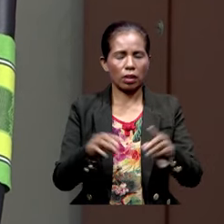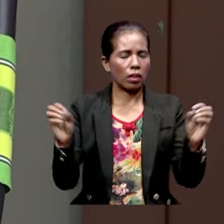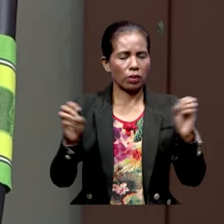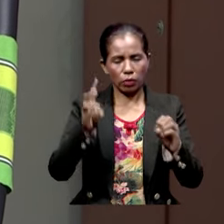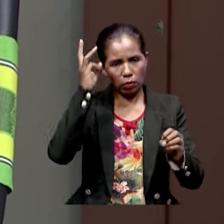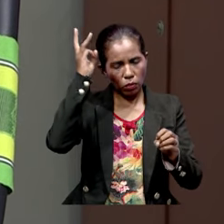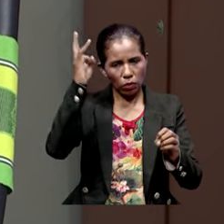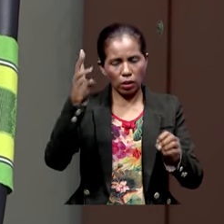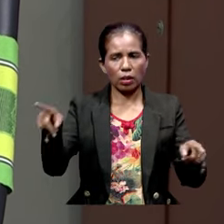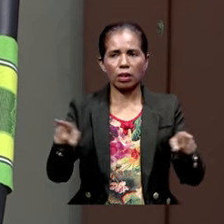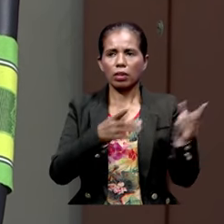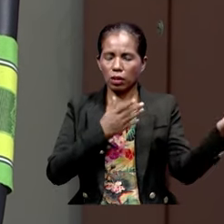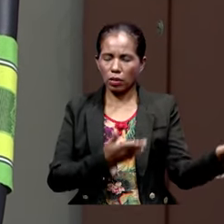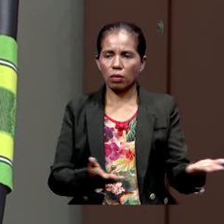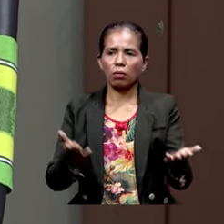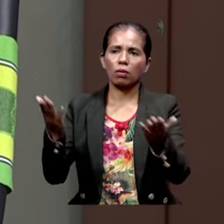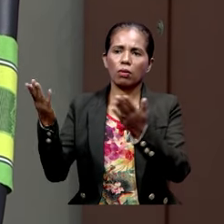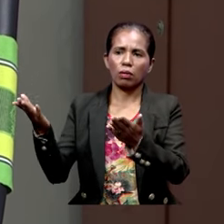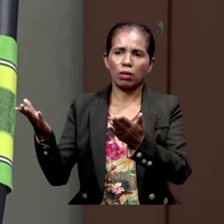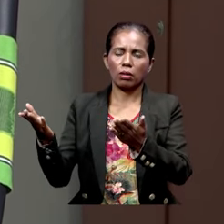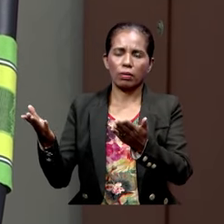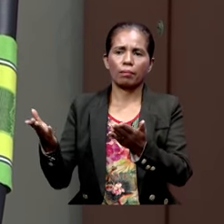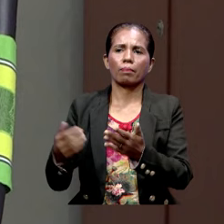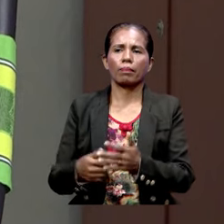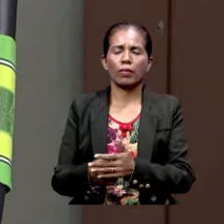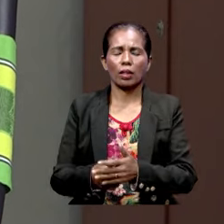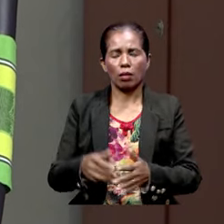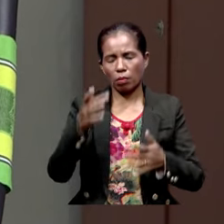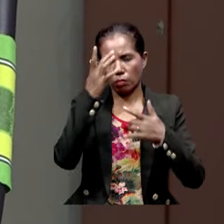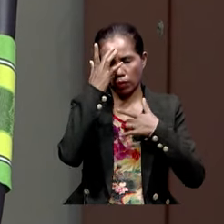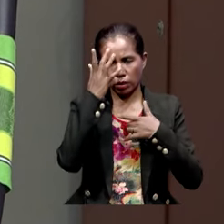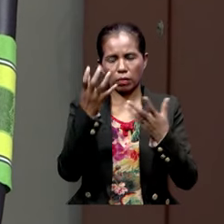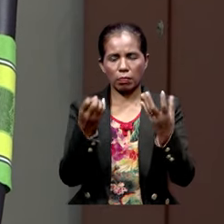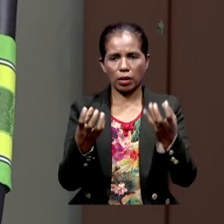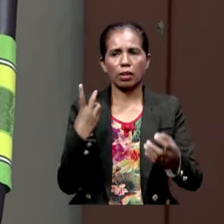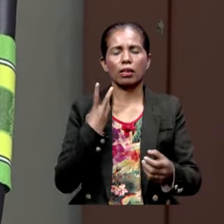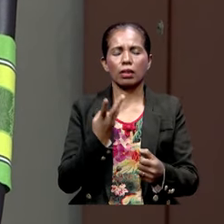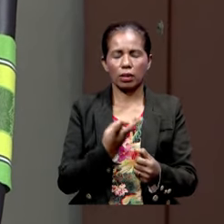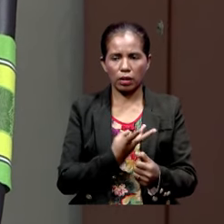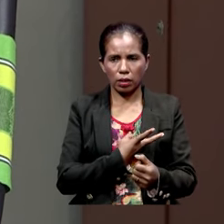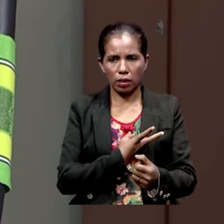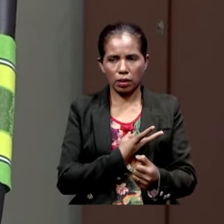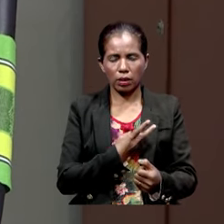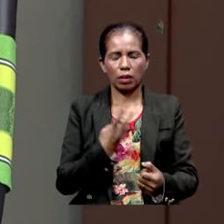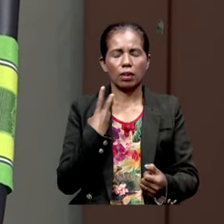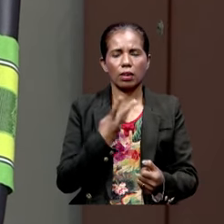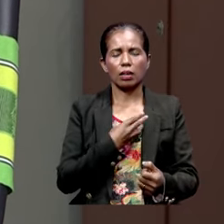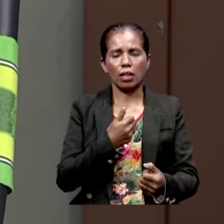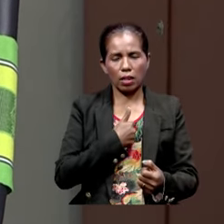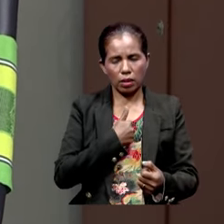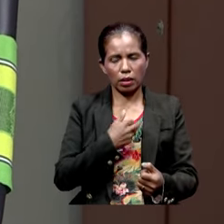perkupa makanya saya lori gravidade be moras ne makasi ha ita nia anrasi tambah